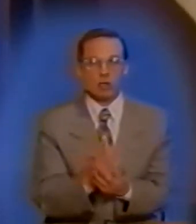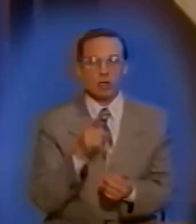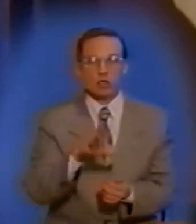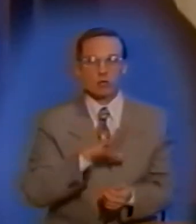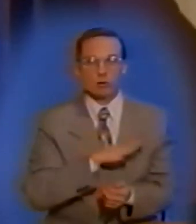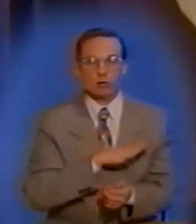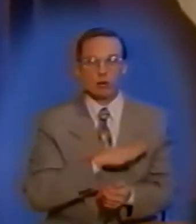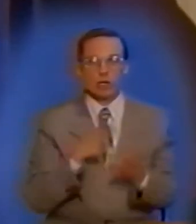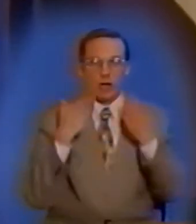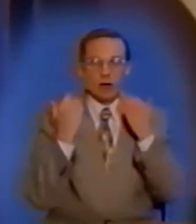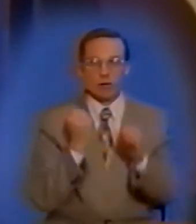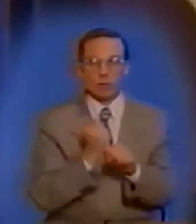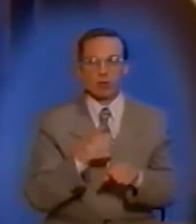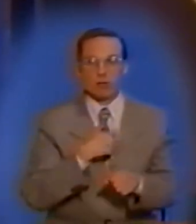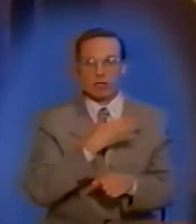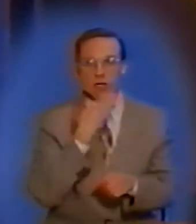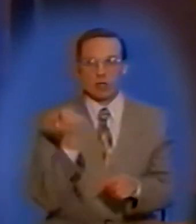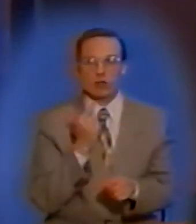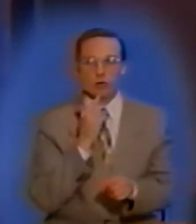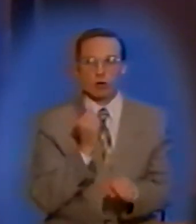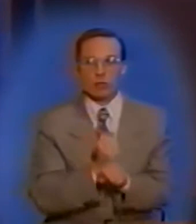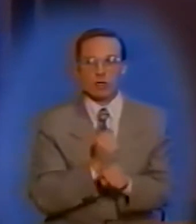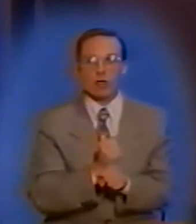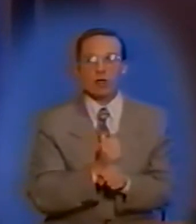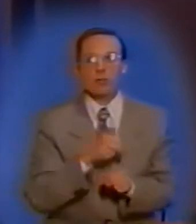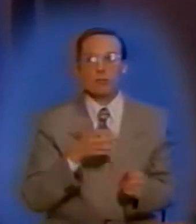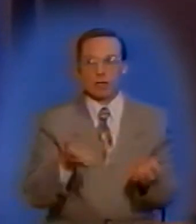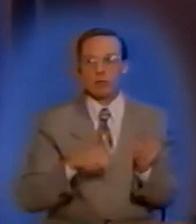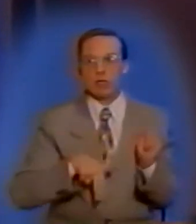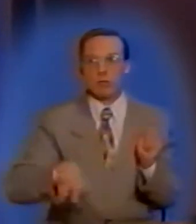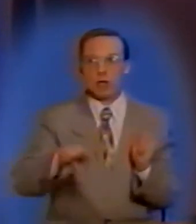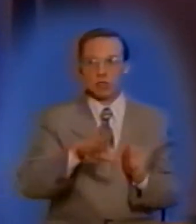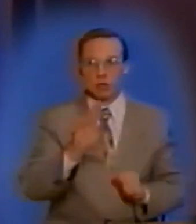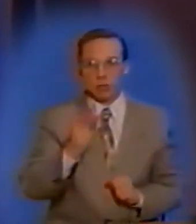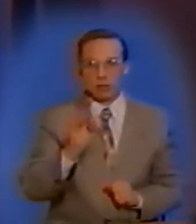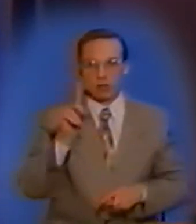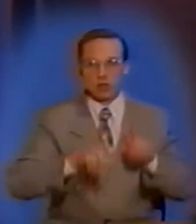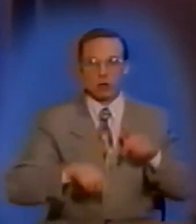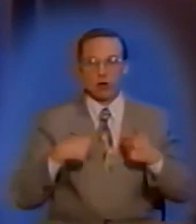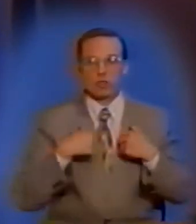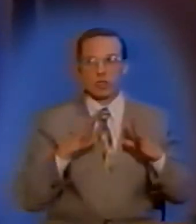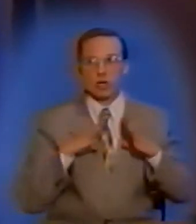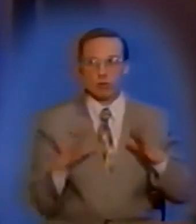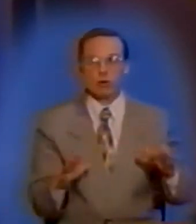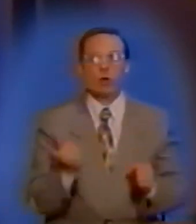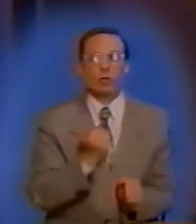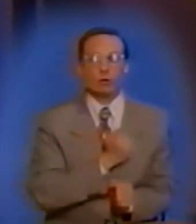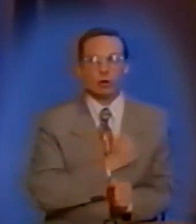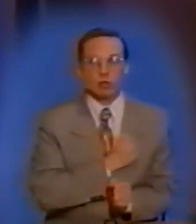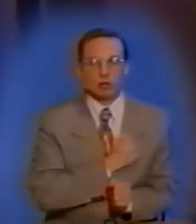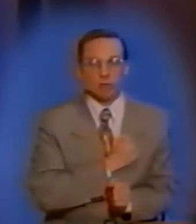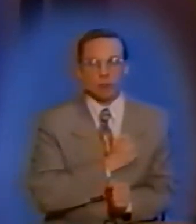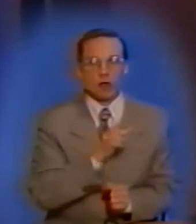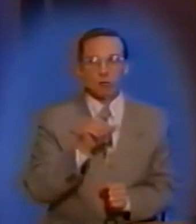gal lengva padaryti. Man nėra sunku padaryti, imti ir peržengti. Bet jeigu aš nebūčiau turėjęs boyfriendo,